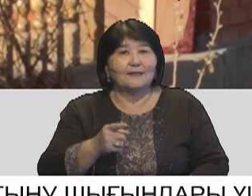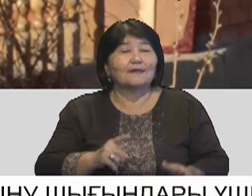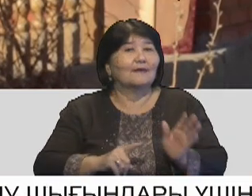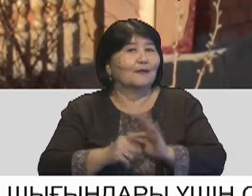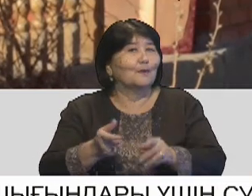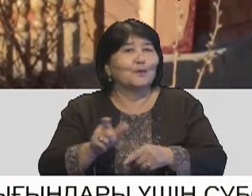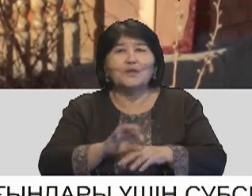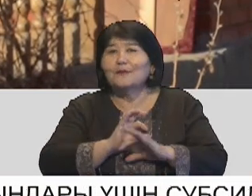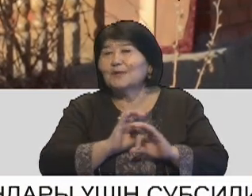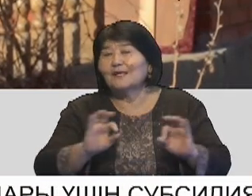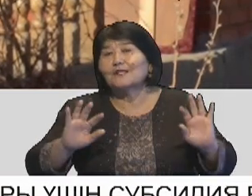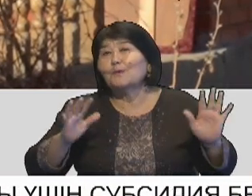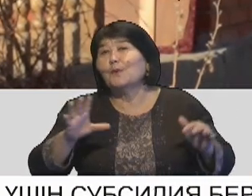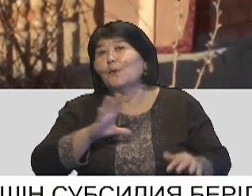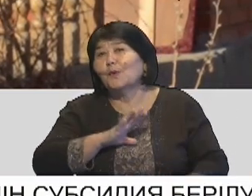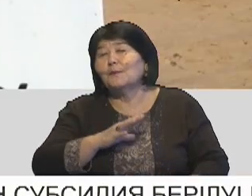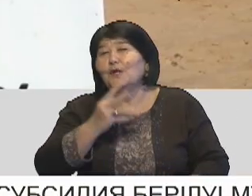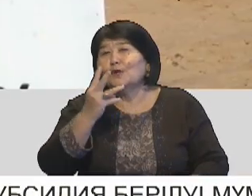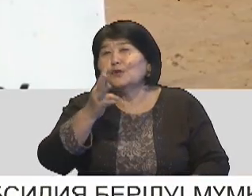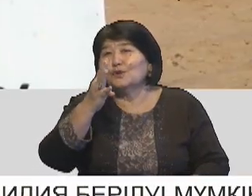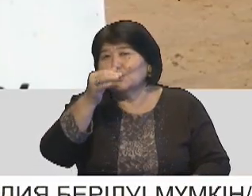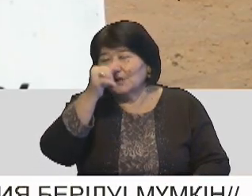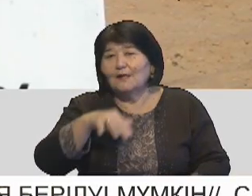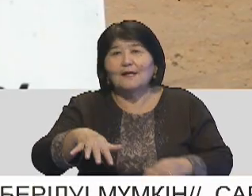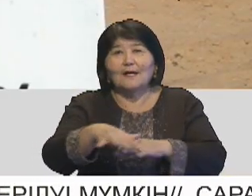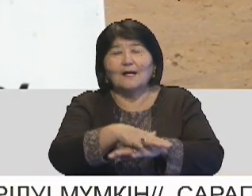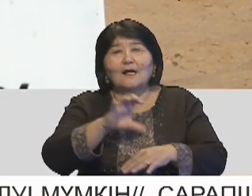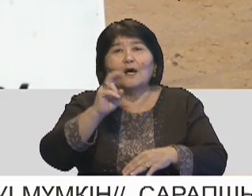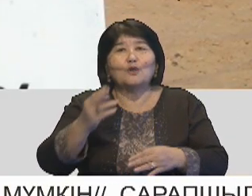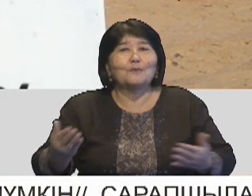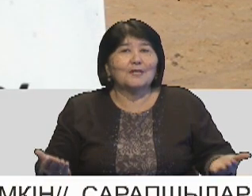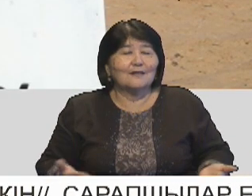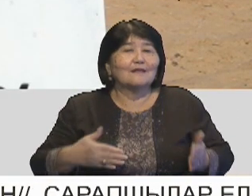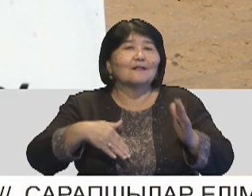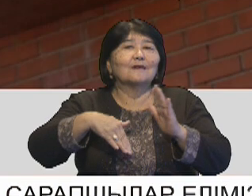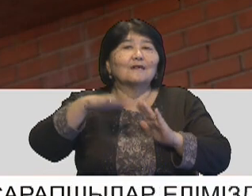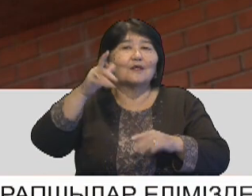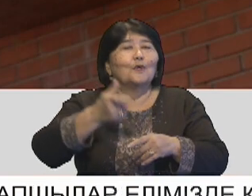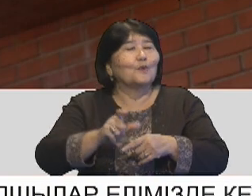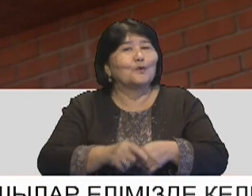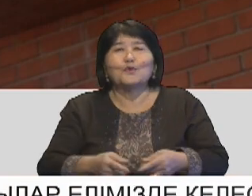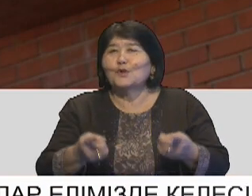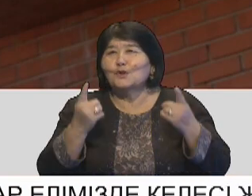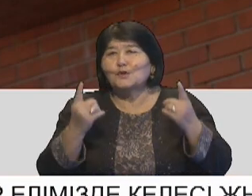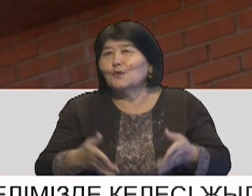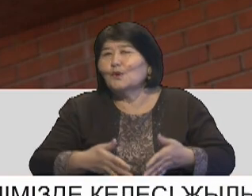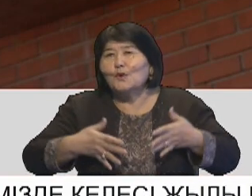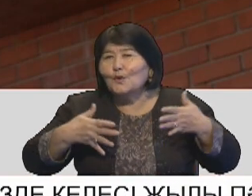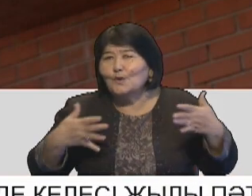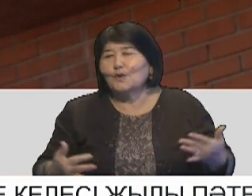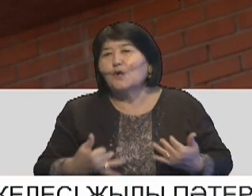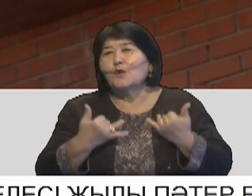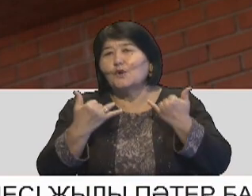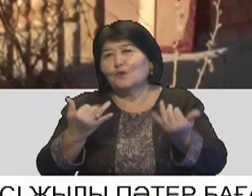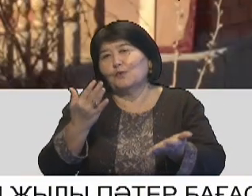бір тамаша уақиға болды. 3-4 ай болды. Халықтың әлеуметтік жағдайын жақсартуда өте бір зор үлкен құрмет